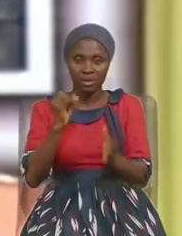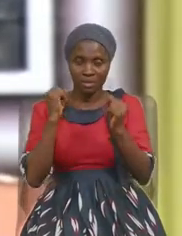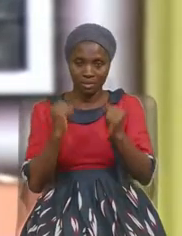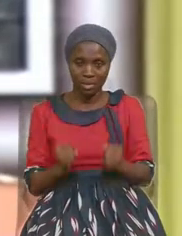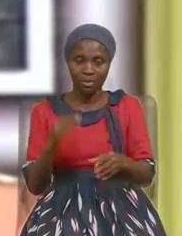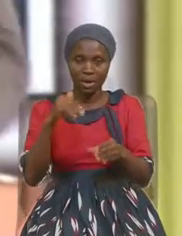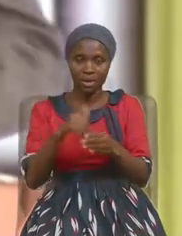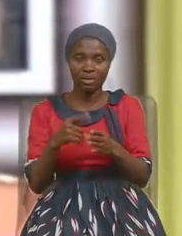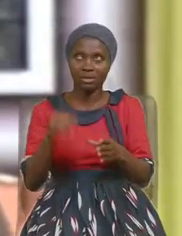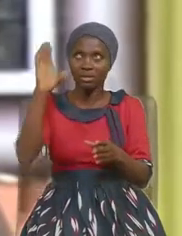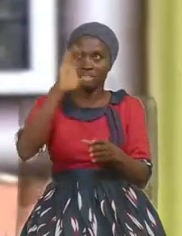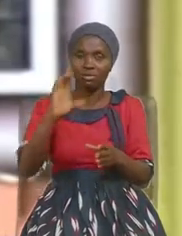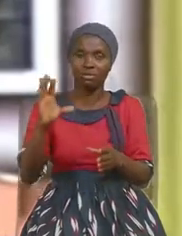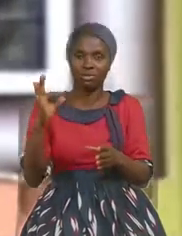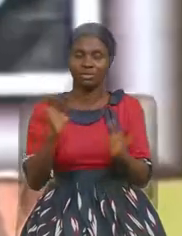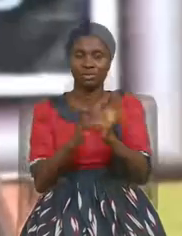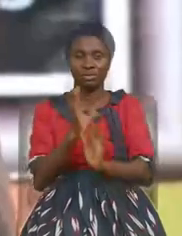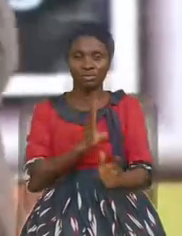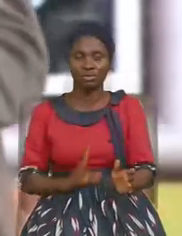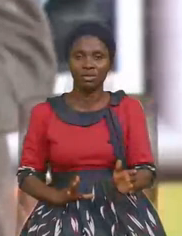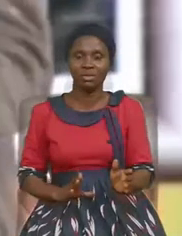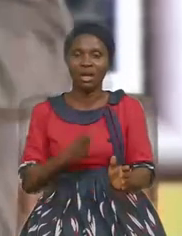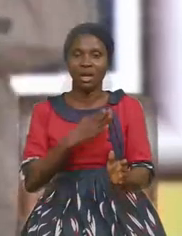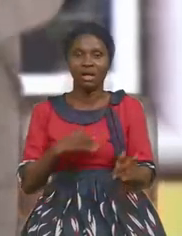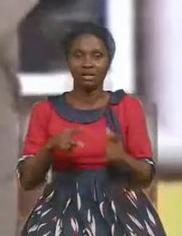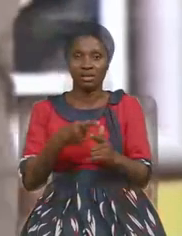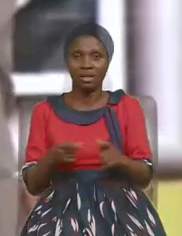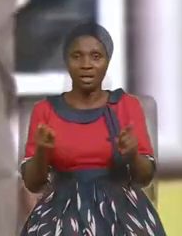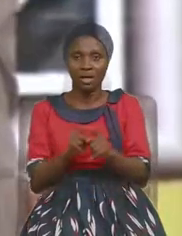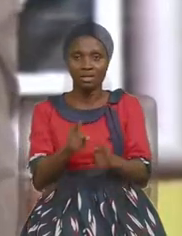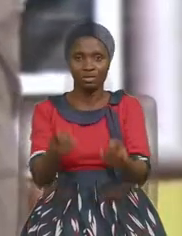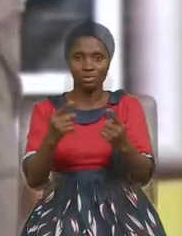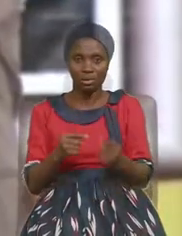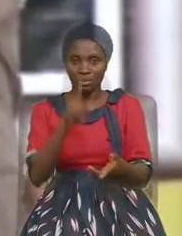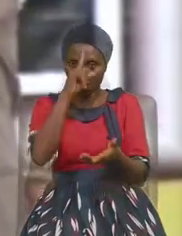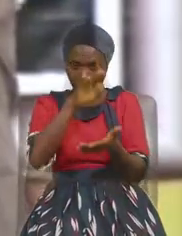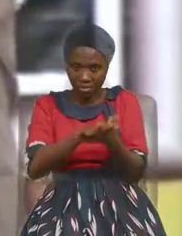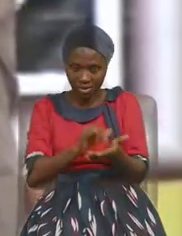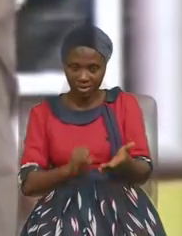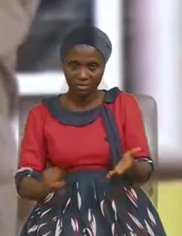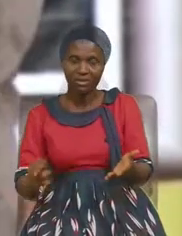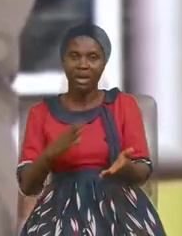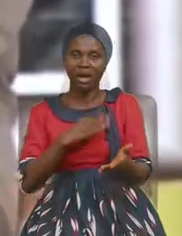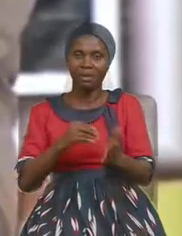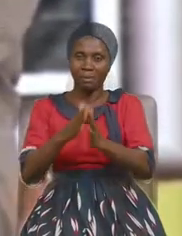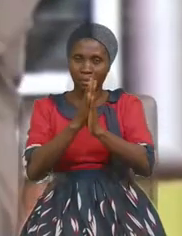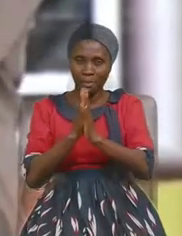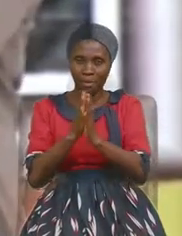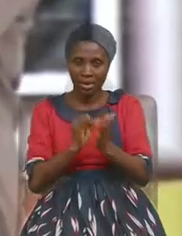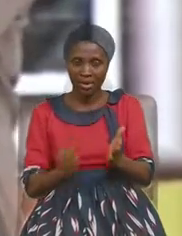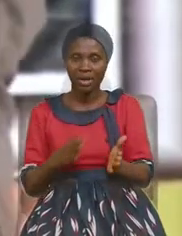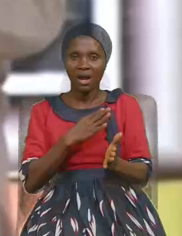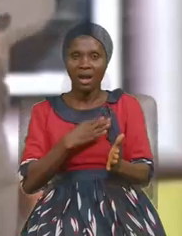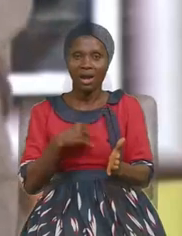la croix de Jésus-Christ. Et comme vous venez, et vous venez en croyant, vous venez par la prière et vous venez en